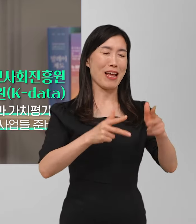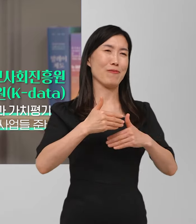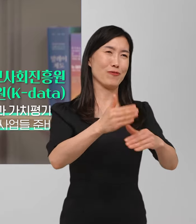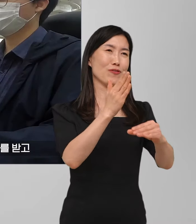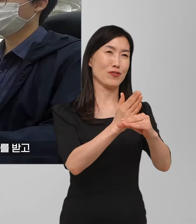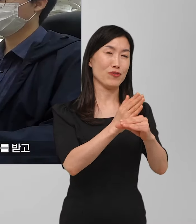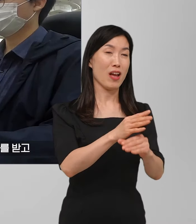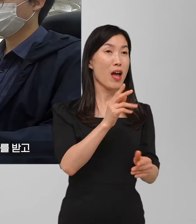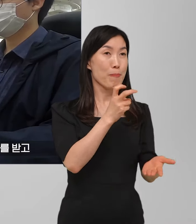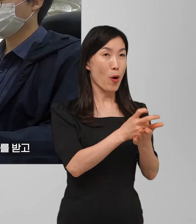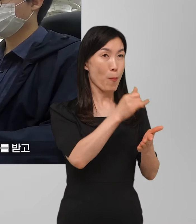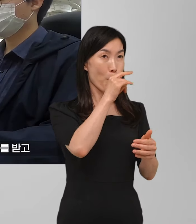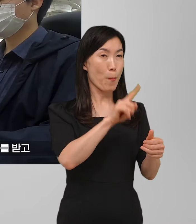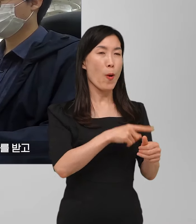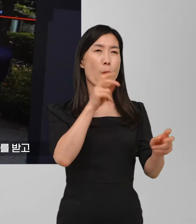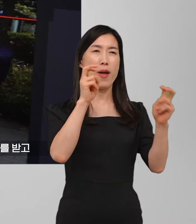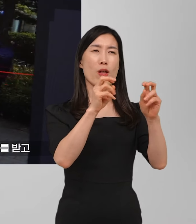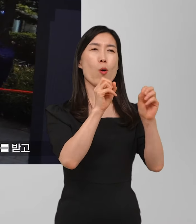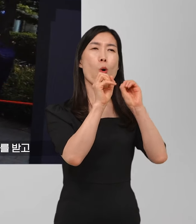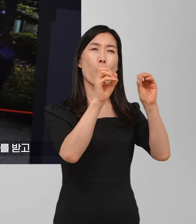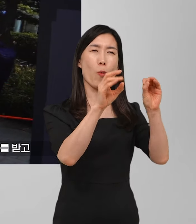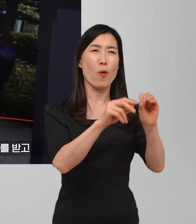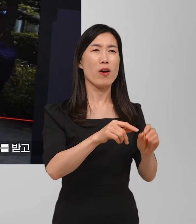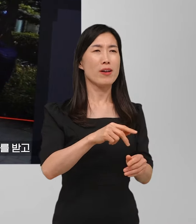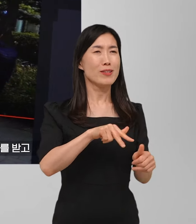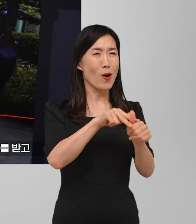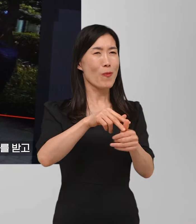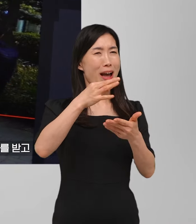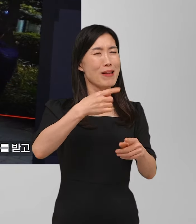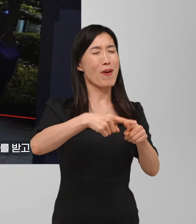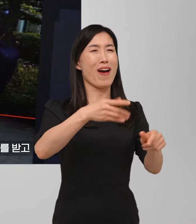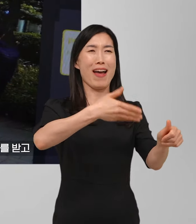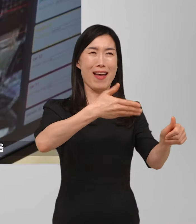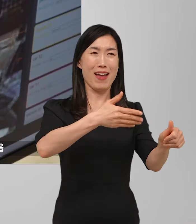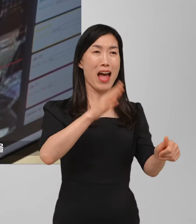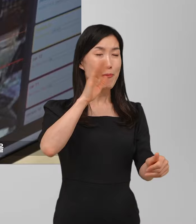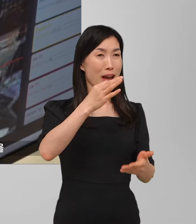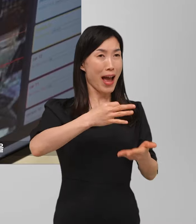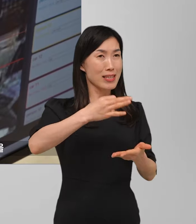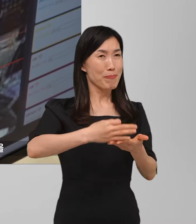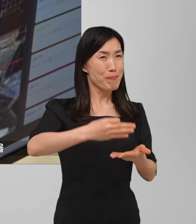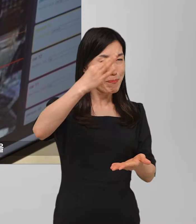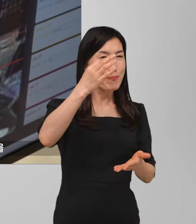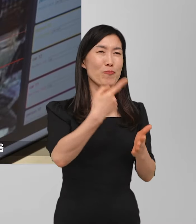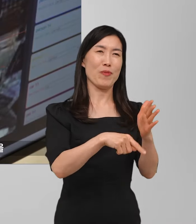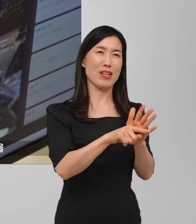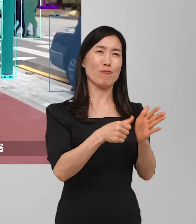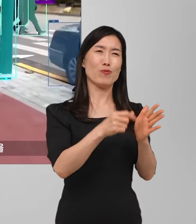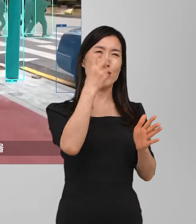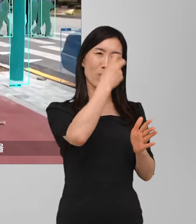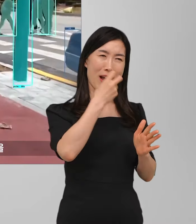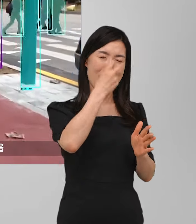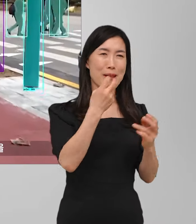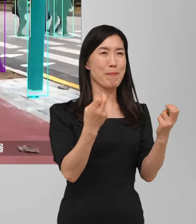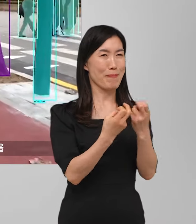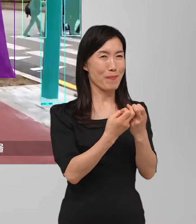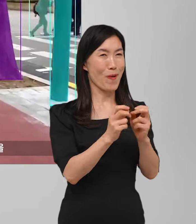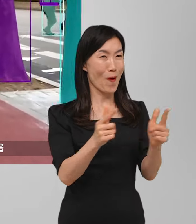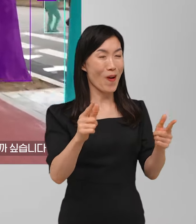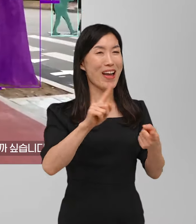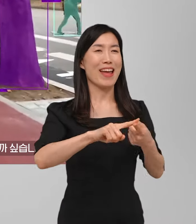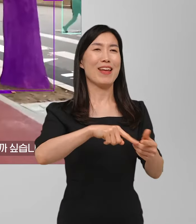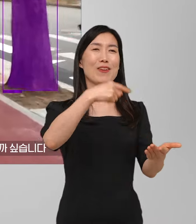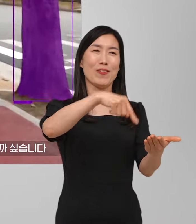준비를 하고 있고요. 법이 시행된과 동시에 기업들한테 홍보를 통해서 가치 평가를 받고 또 그 가치를 높이기 위한 여러 가지 품질 관리